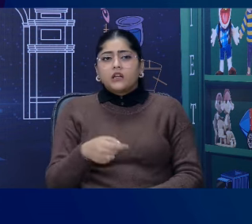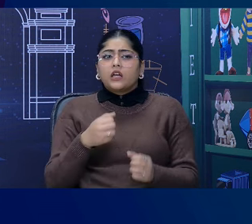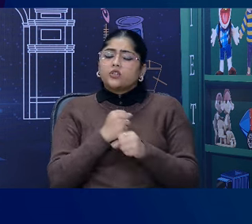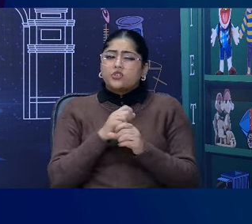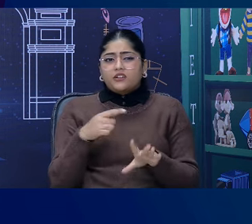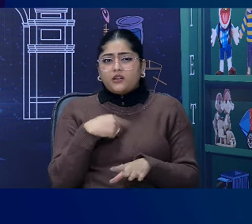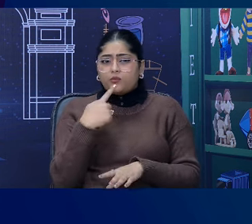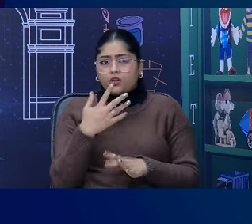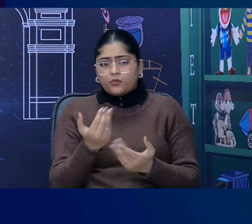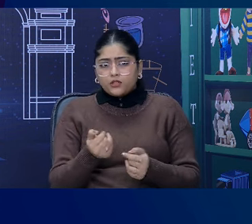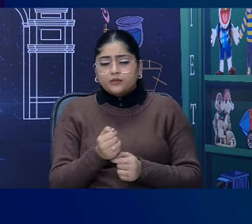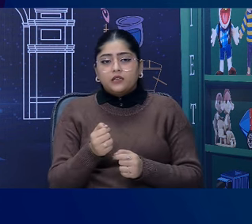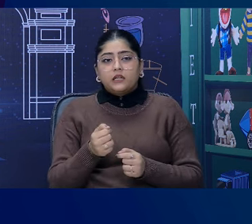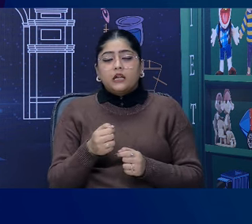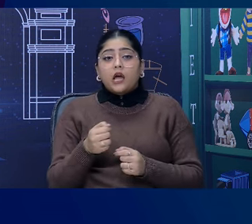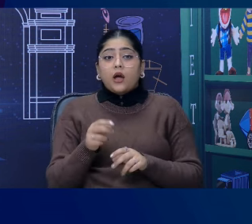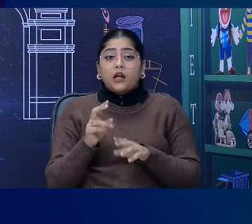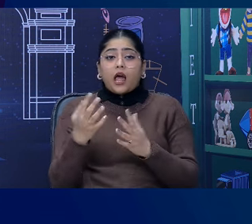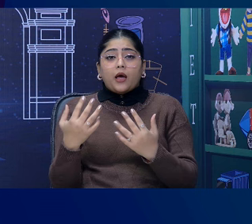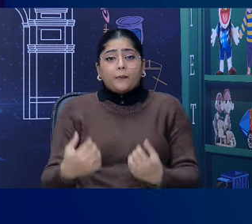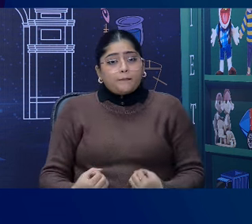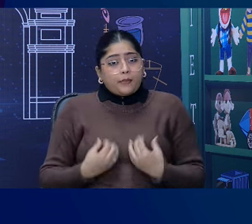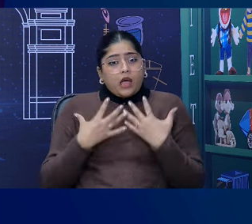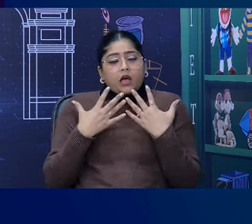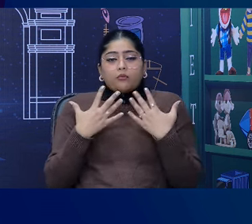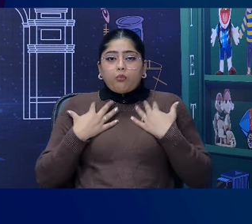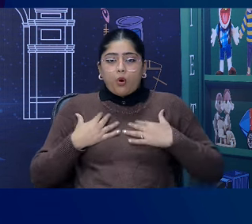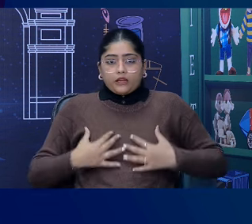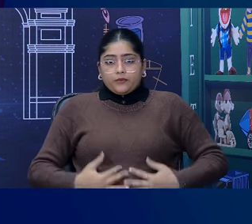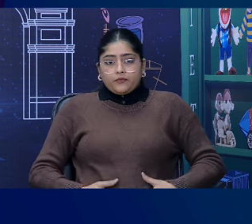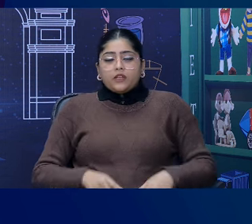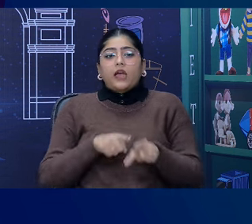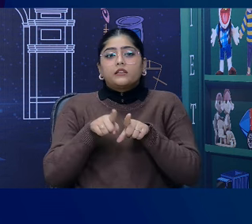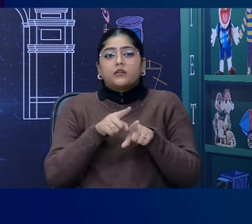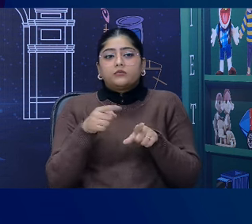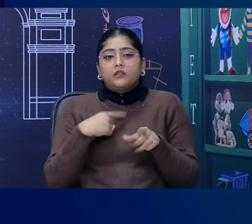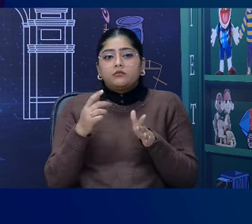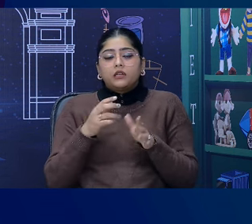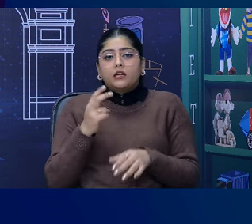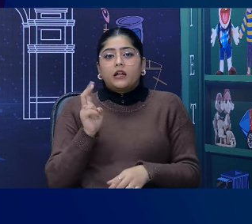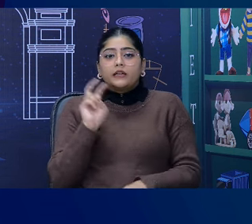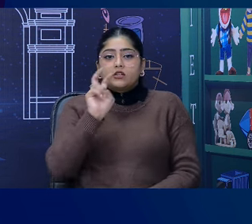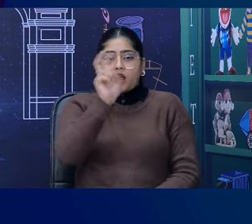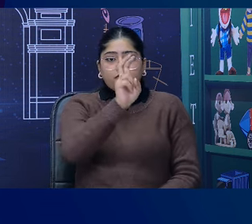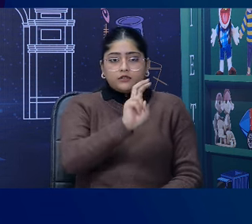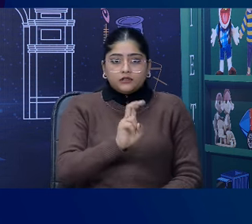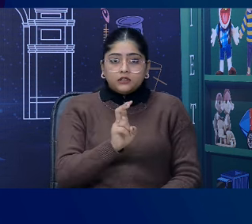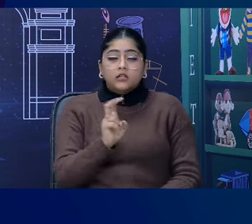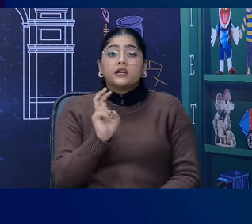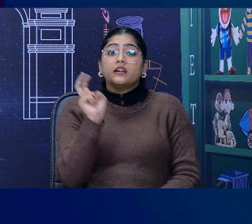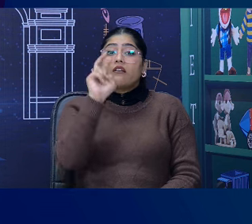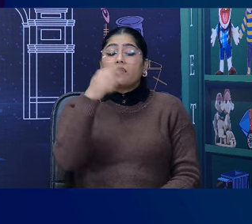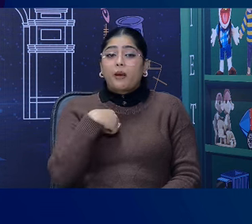है जो आपकी बॉडी पर डायरेक्ट इंपैक्ट कर रहा है जैसे फॉर एग्जांपल हम ट्रेवल कर रहे हैं तो हमें बहुत सारा लगेज उठाना पड़ रहा